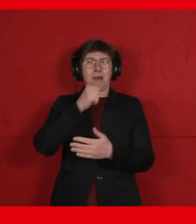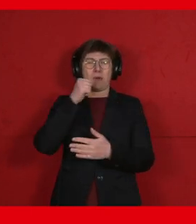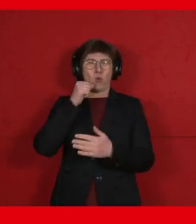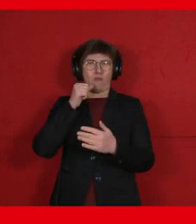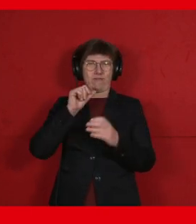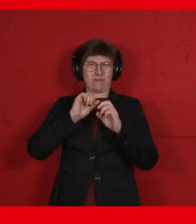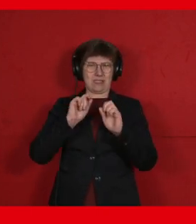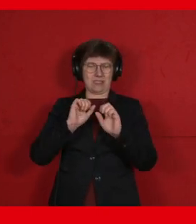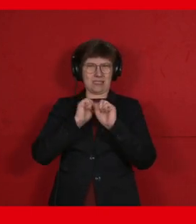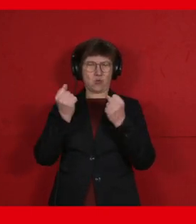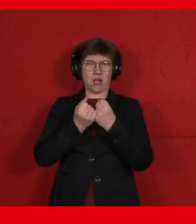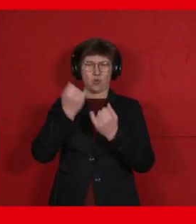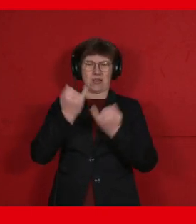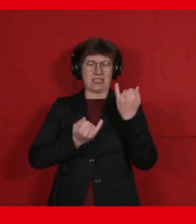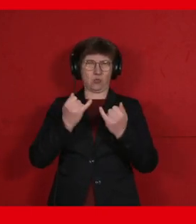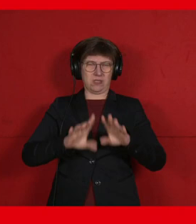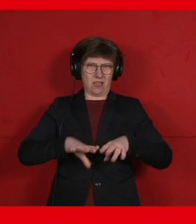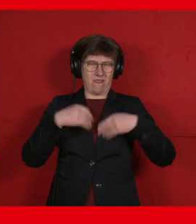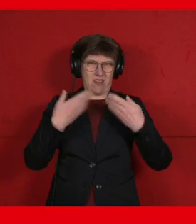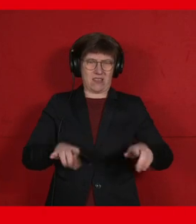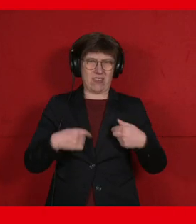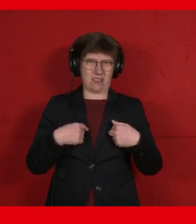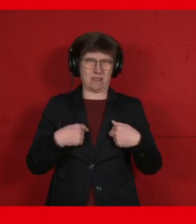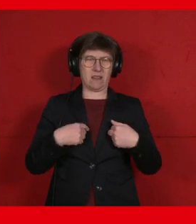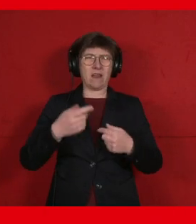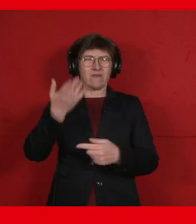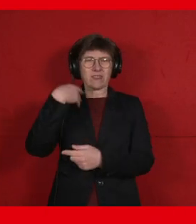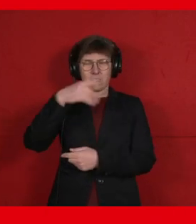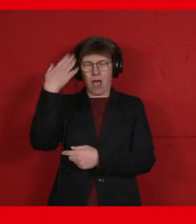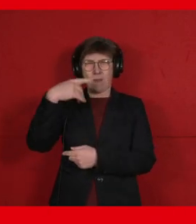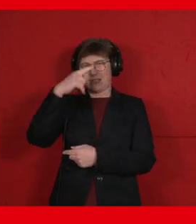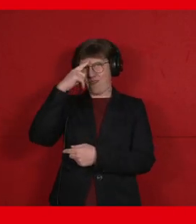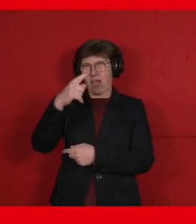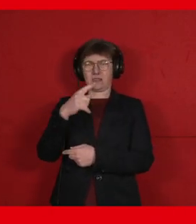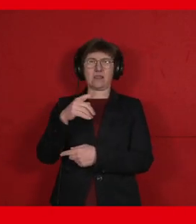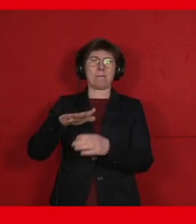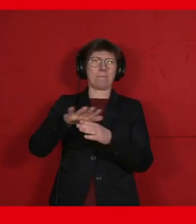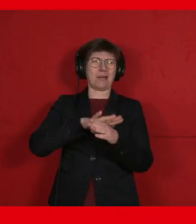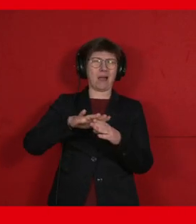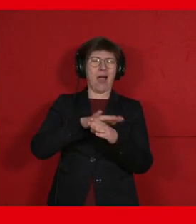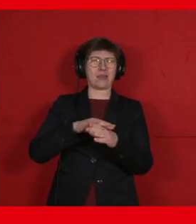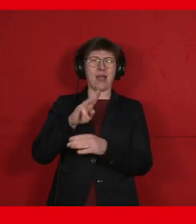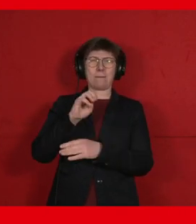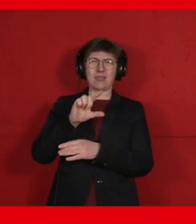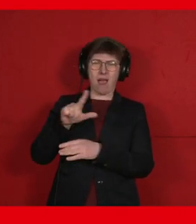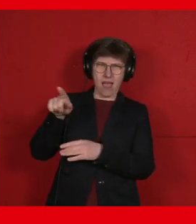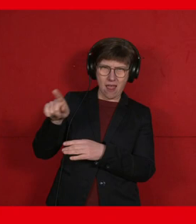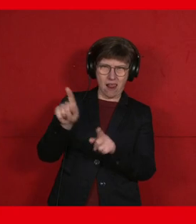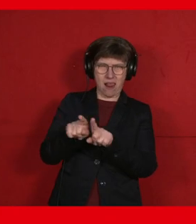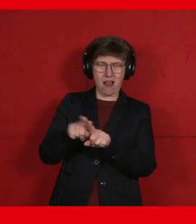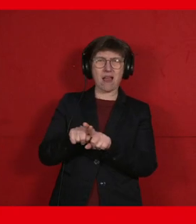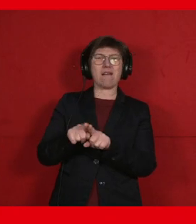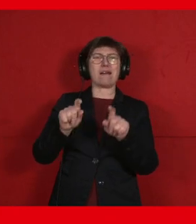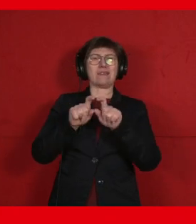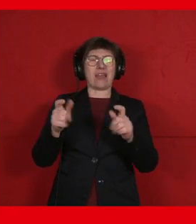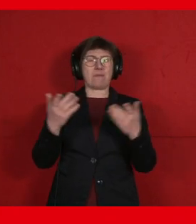Berufsleben in der Industrie begonnen und ich kann mich erinnern, das war damals, war übrigens der Bereich von Michael, es